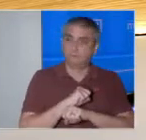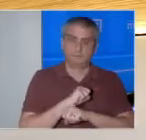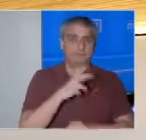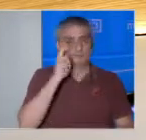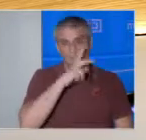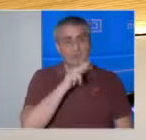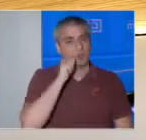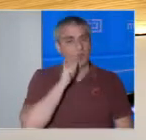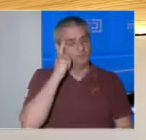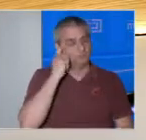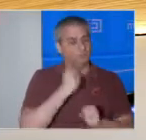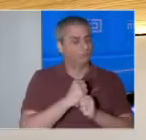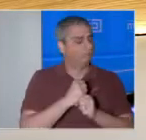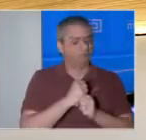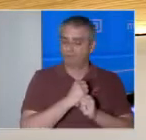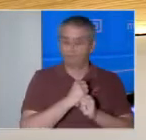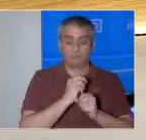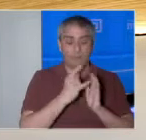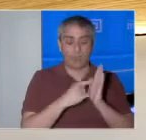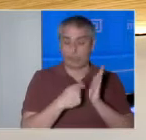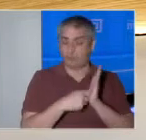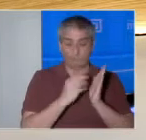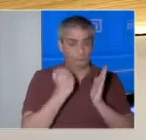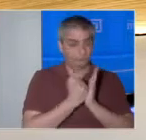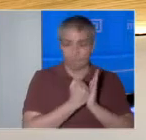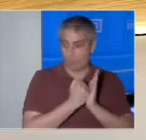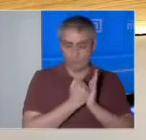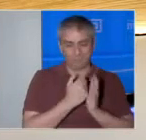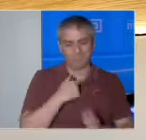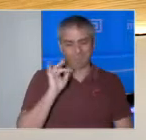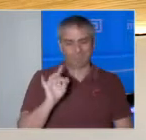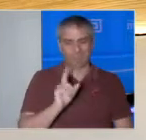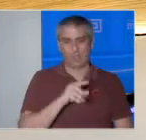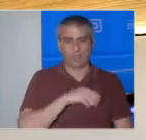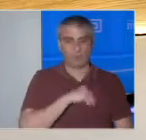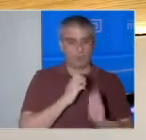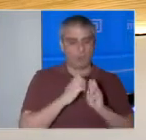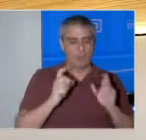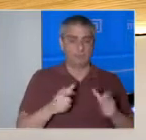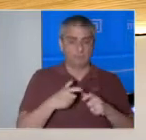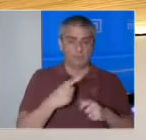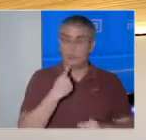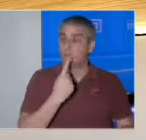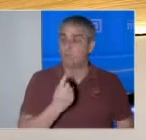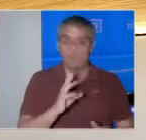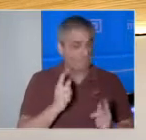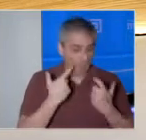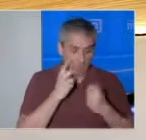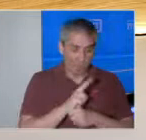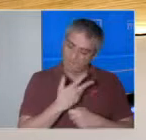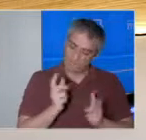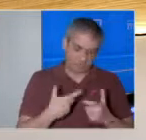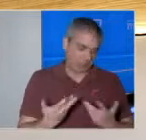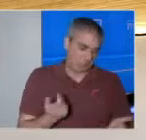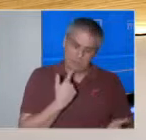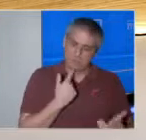גנץ וכחול לבן מתעקשים, כל עוד חוק הכנסות לא עובר, לא תהיה הארכה של סגר. הם אומרים, אם אין אכיפה, אין